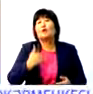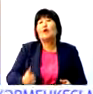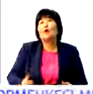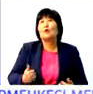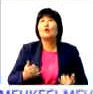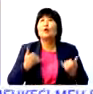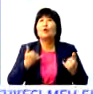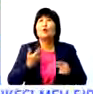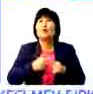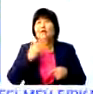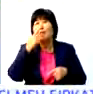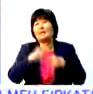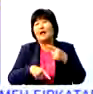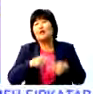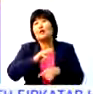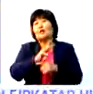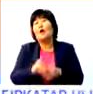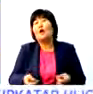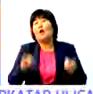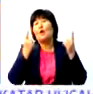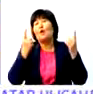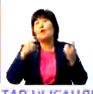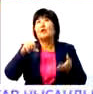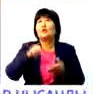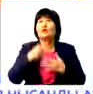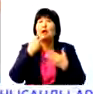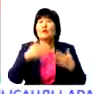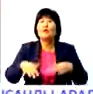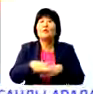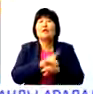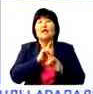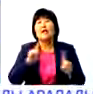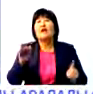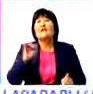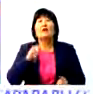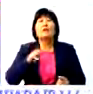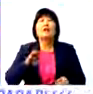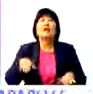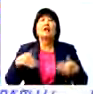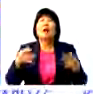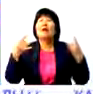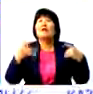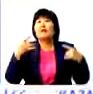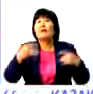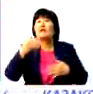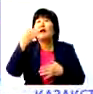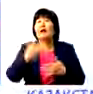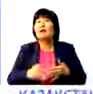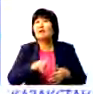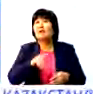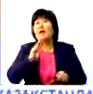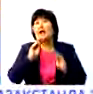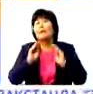тарихтан тағылым беретін, дәстүрді дәріптейтін ұлыларының ұстанымын көрерменге жаңаша форматта жеткізбекші. Телеарнаның графикалық